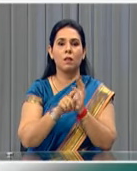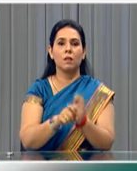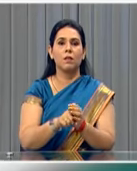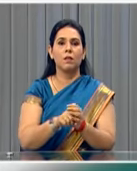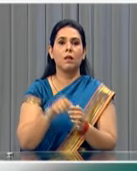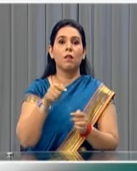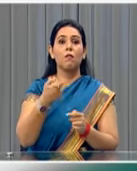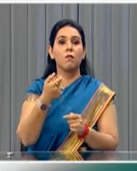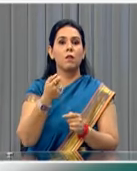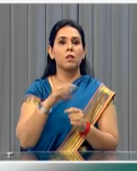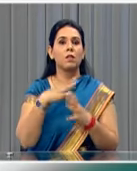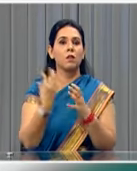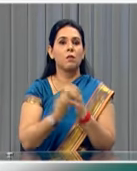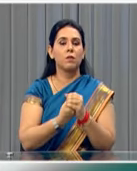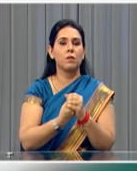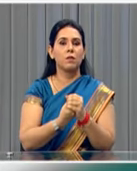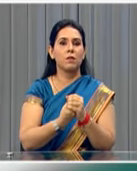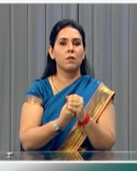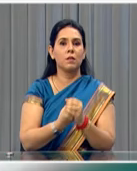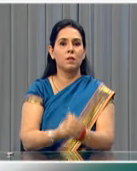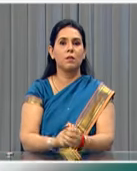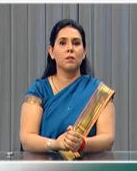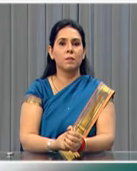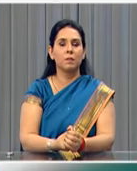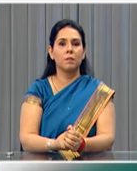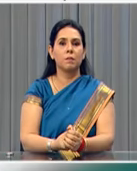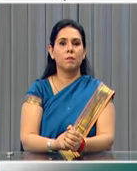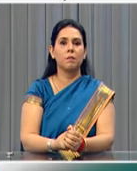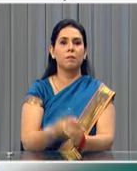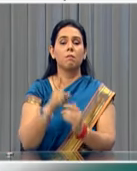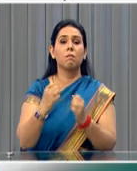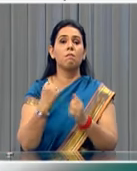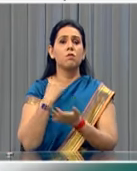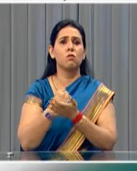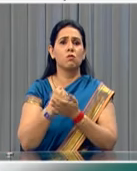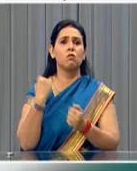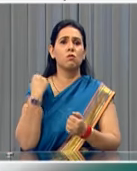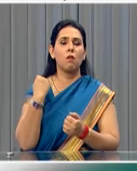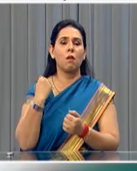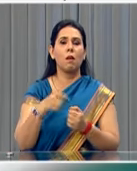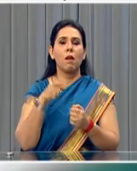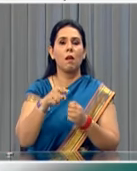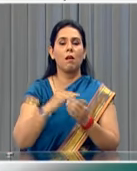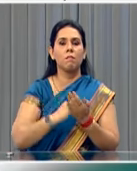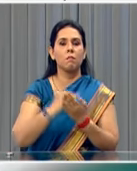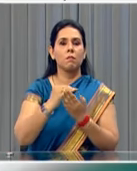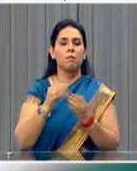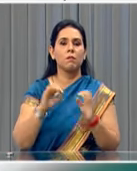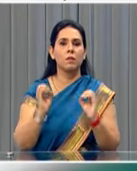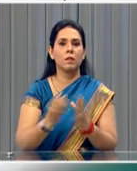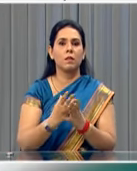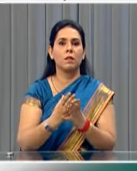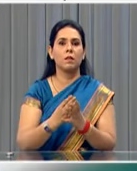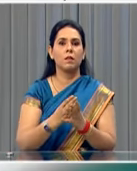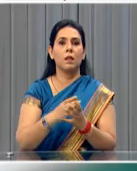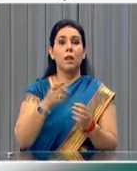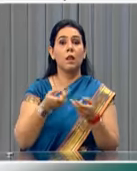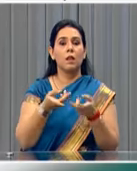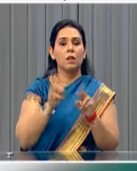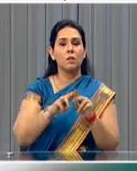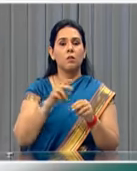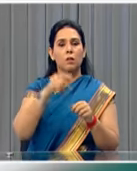उस फाइनेंशियल इंक्लूजन को एक मजबूत धरातल पर अगर लाना है तो देश के